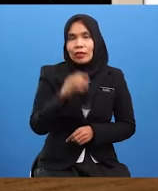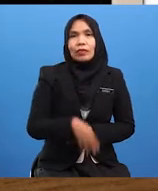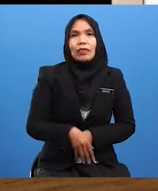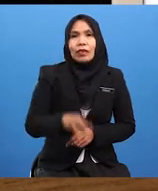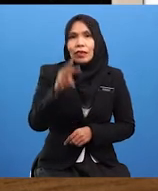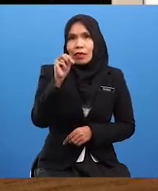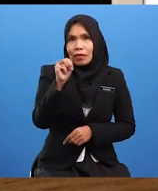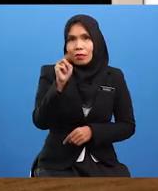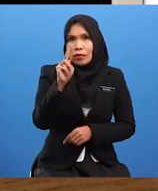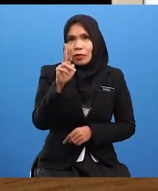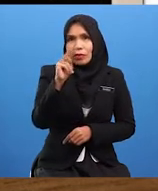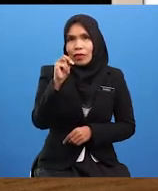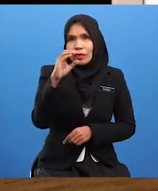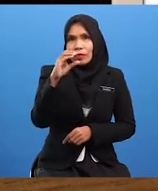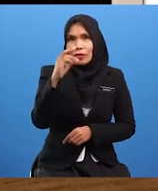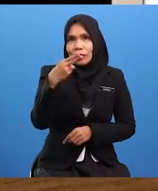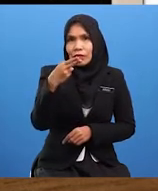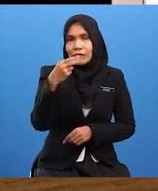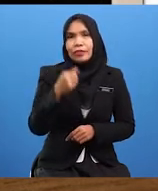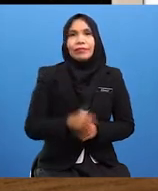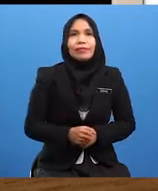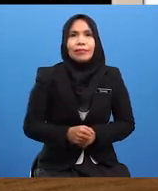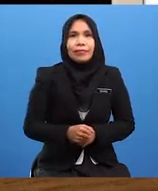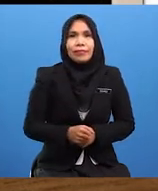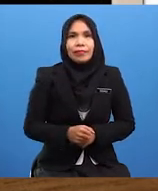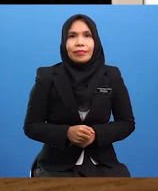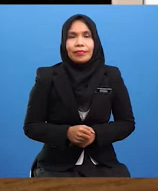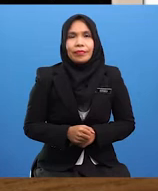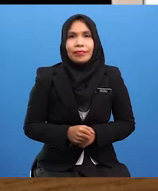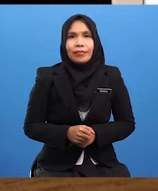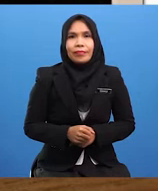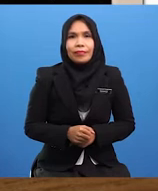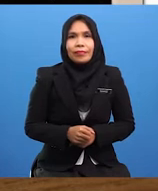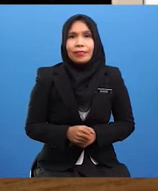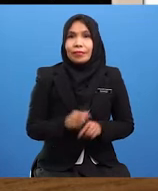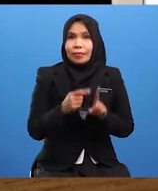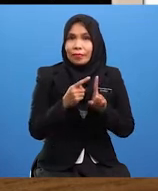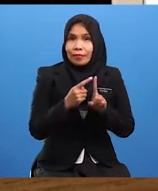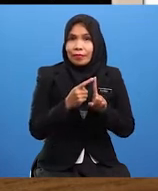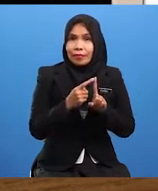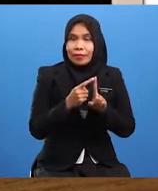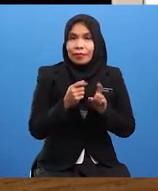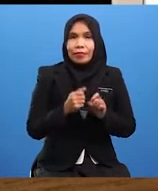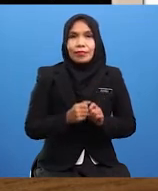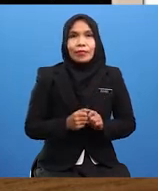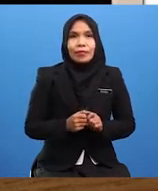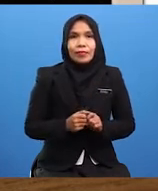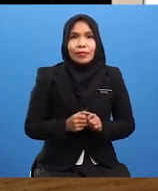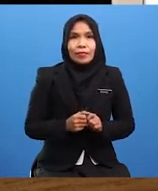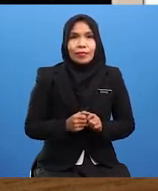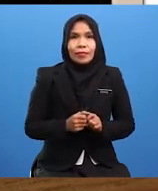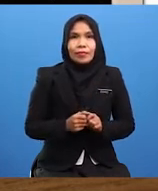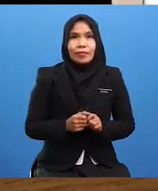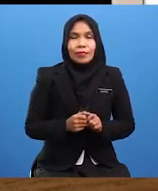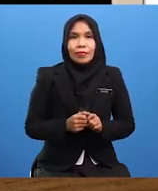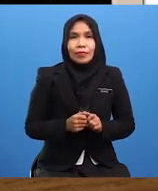Adelsberg, meninggal dunia pada 23 Januari 1944 di Oslo pada